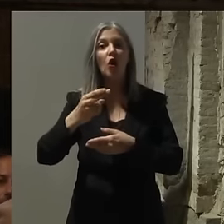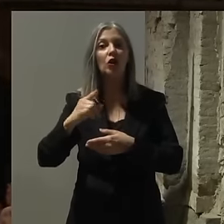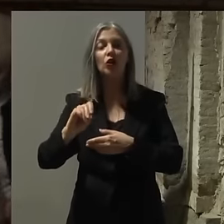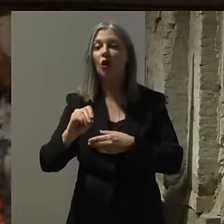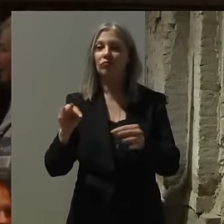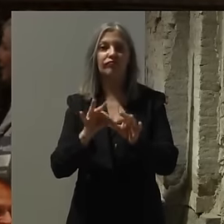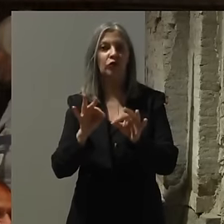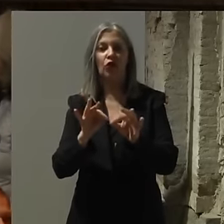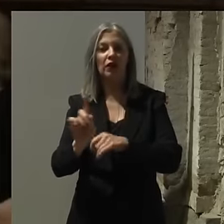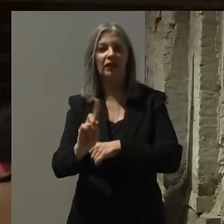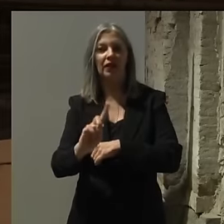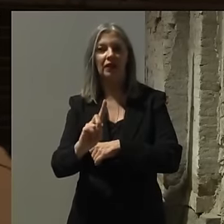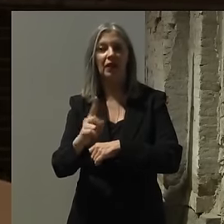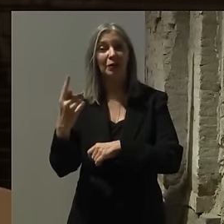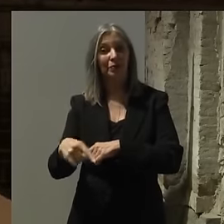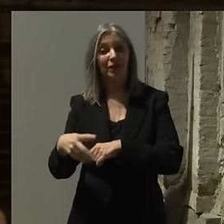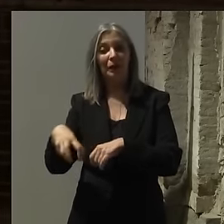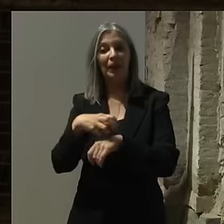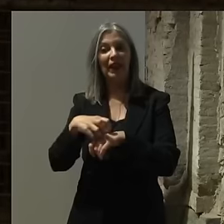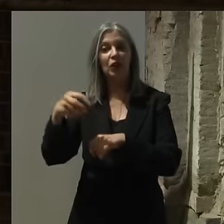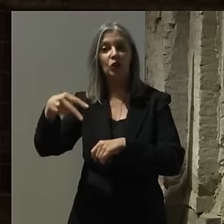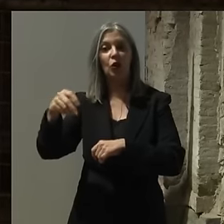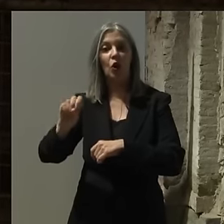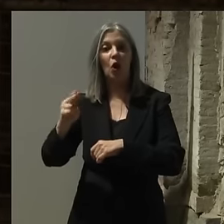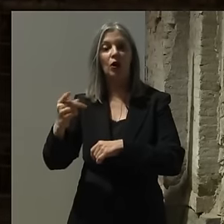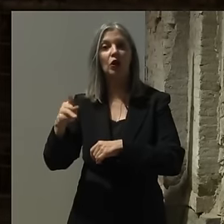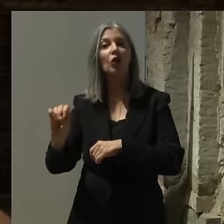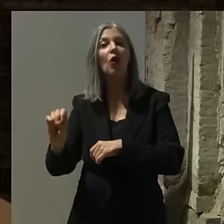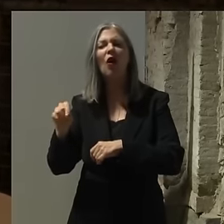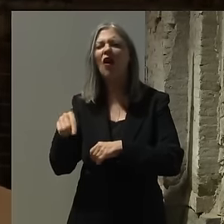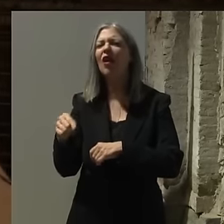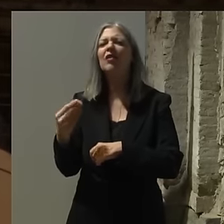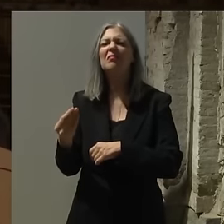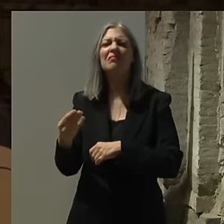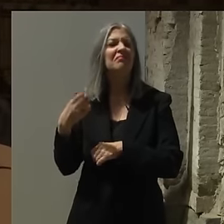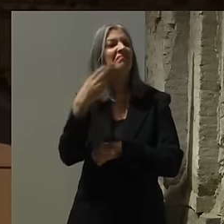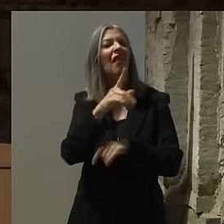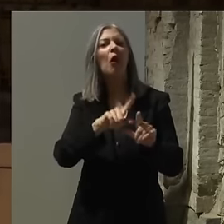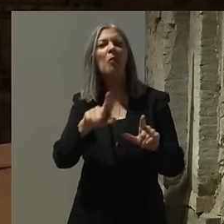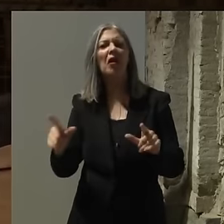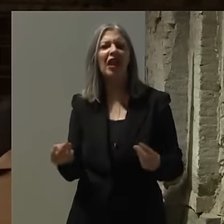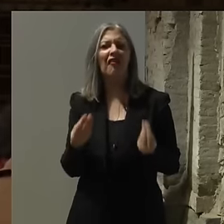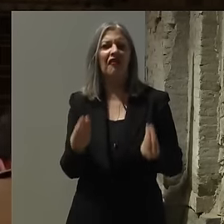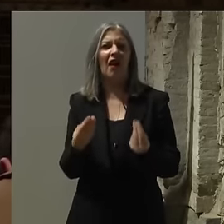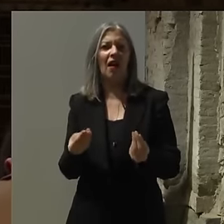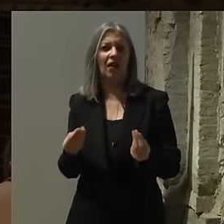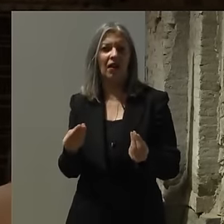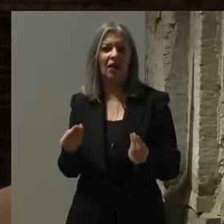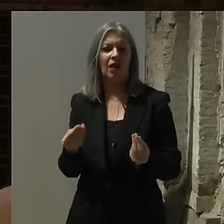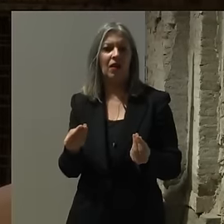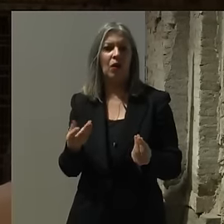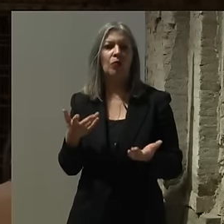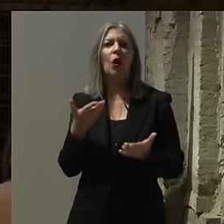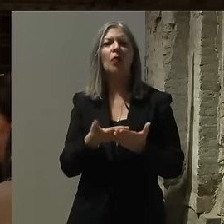motivo per cui a Nordio hanno detto: ma che ci vai a fare alla Leopolda dopo aver lanciato la proposta della commissione d'inchiesta